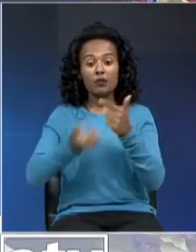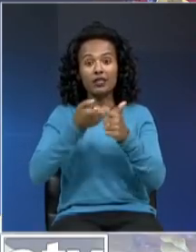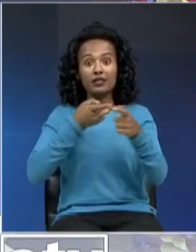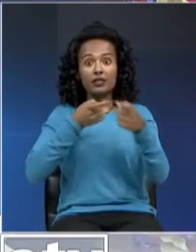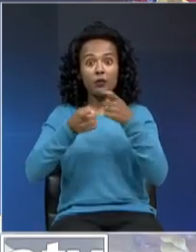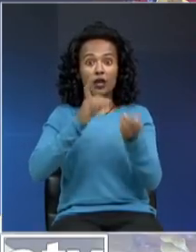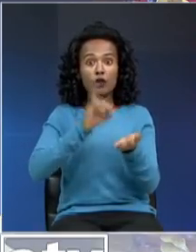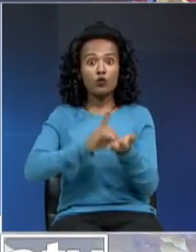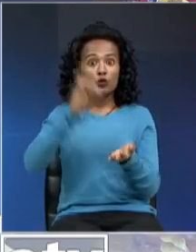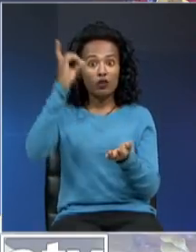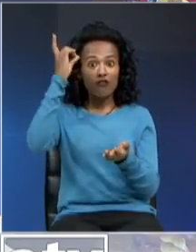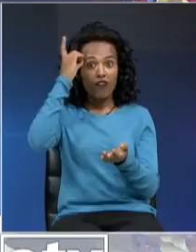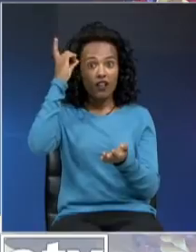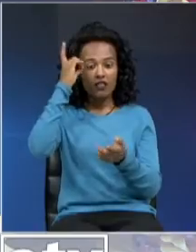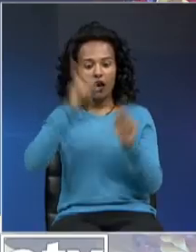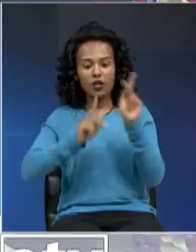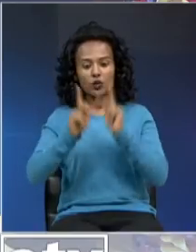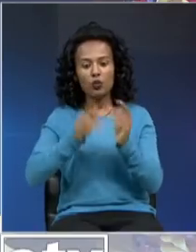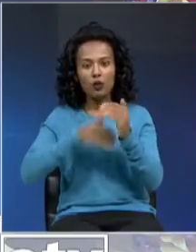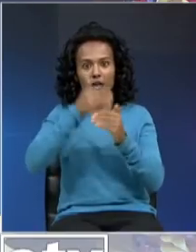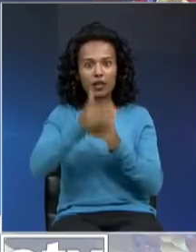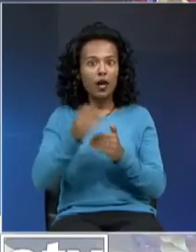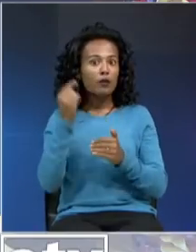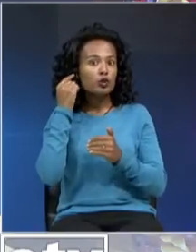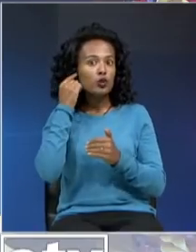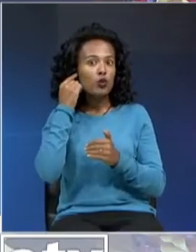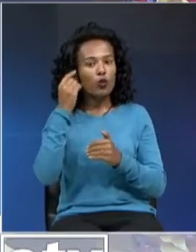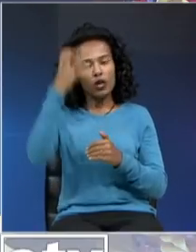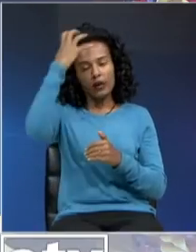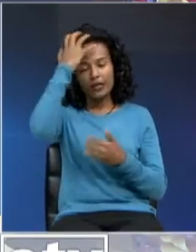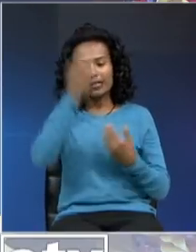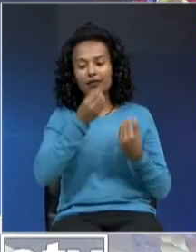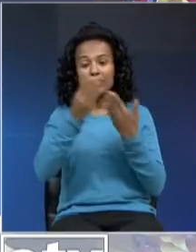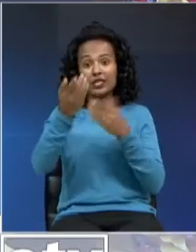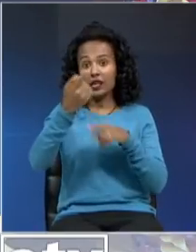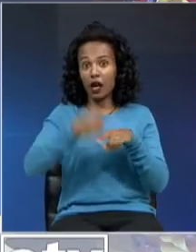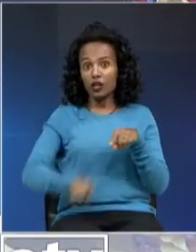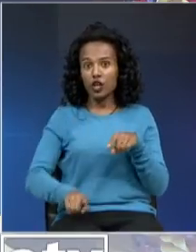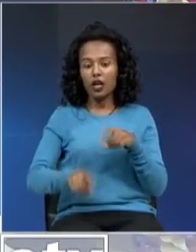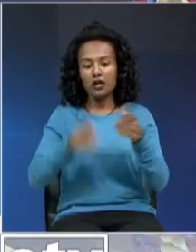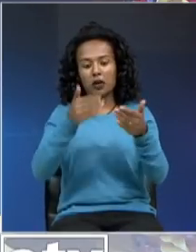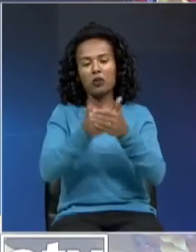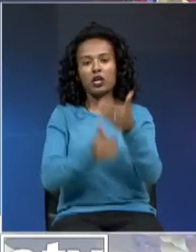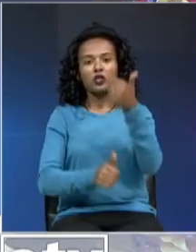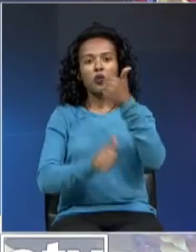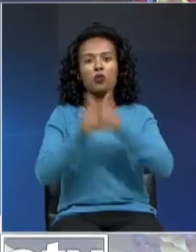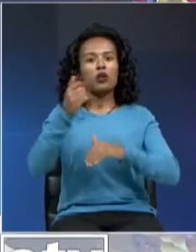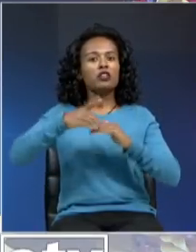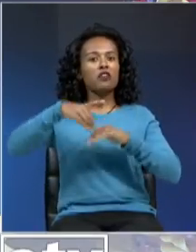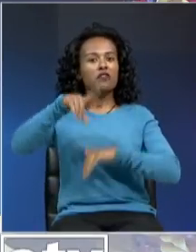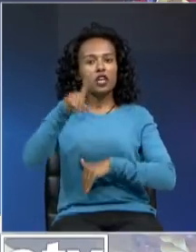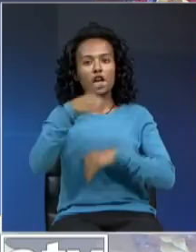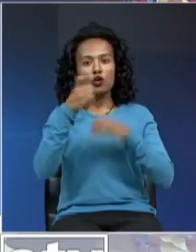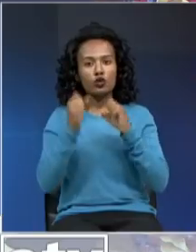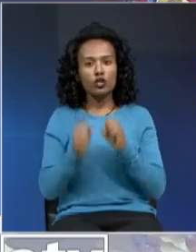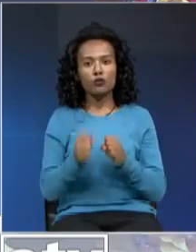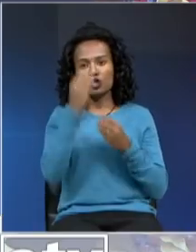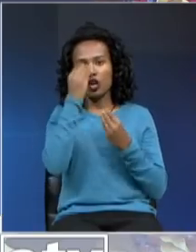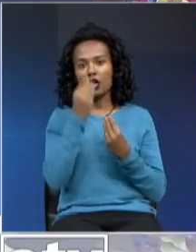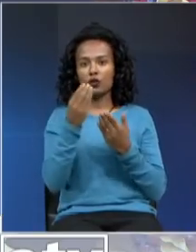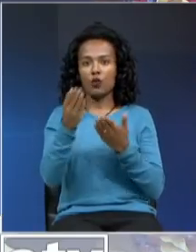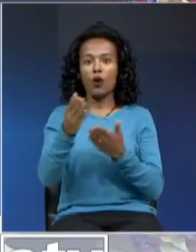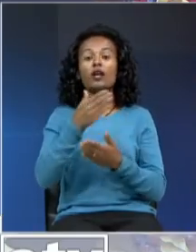መስተዳደር ዶክተር ፋንታ ማንደፍሮ ህዝቡ በቀጣይም ጆሮውን ለመንግስት መስጠት ካልቻለ የሚደርሰው ጉዳት ከፍተኛ ሊሆን እንደሚችል